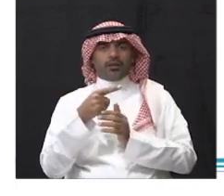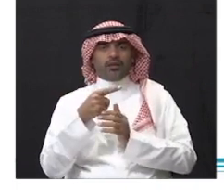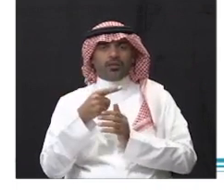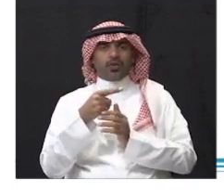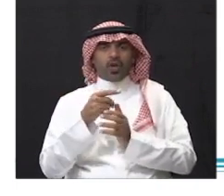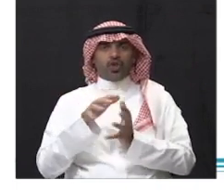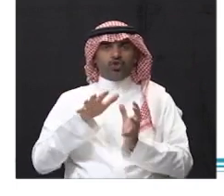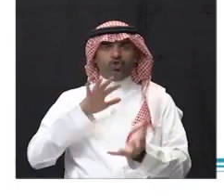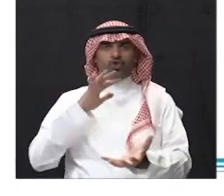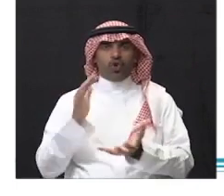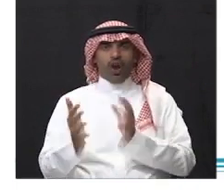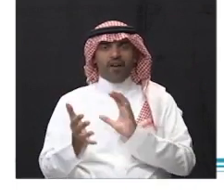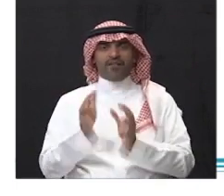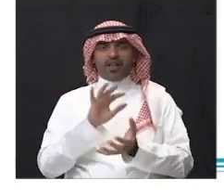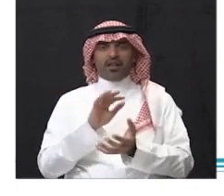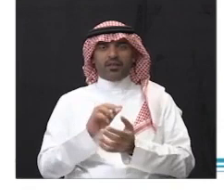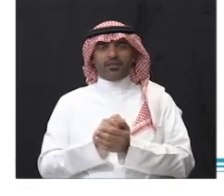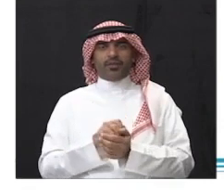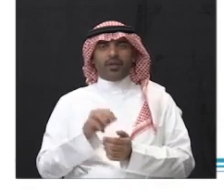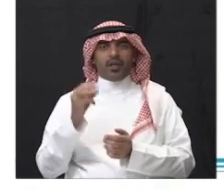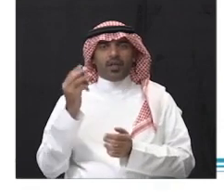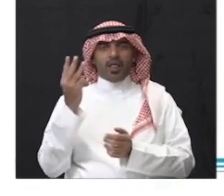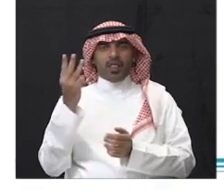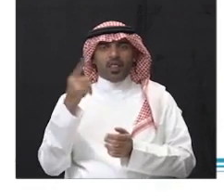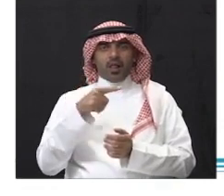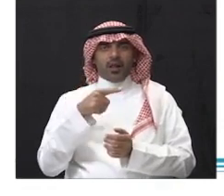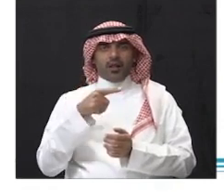الدرس 13 الاستعمار.